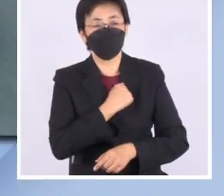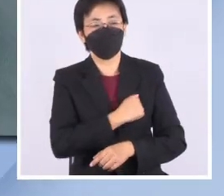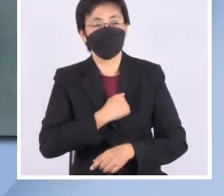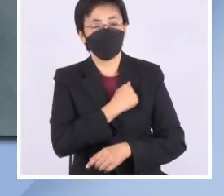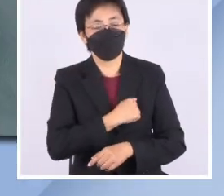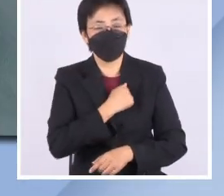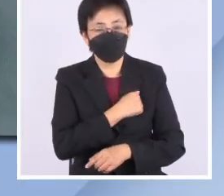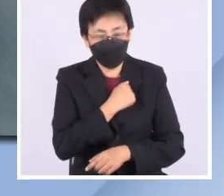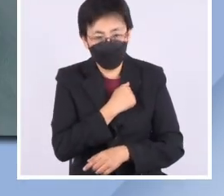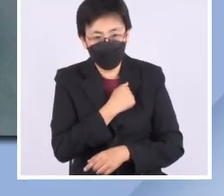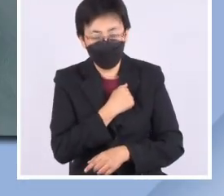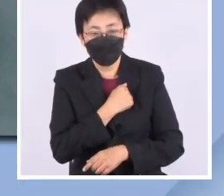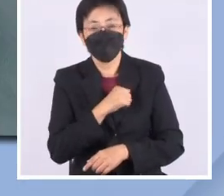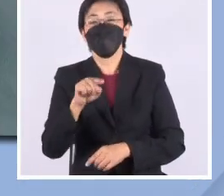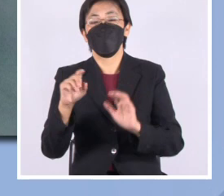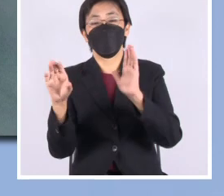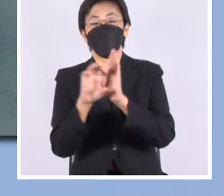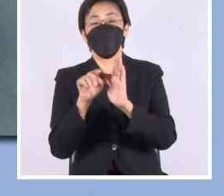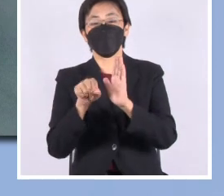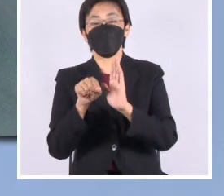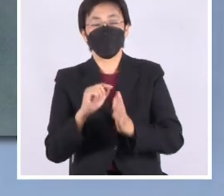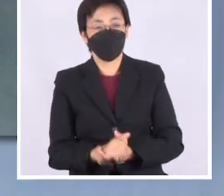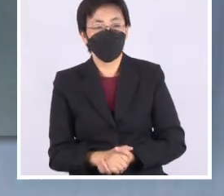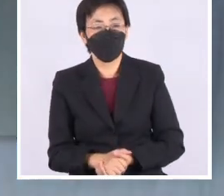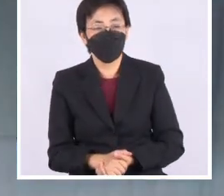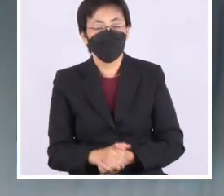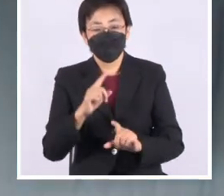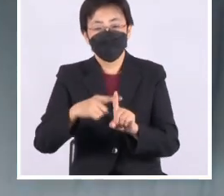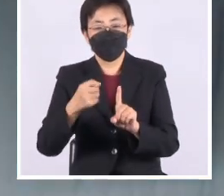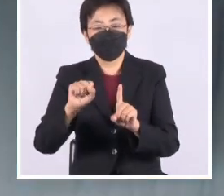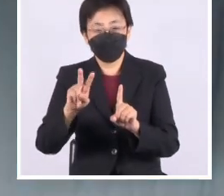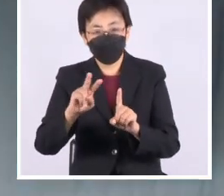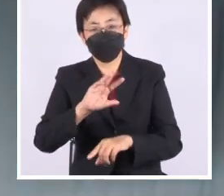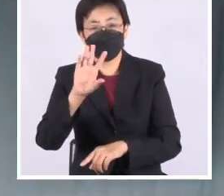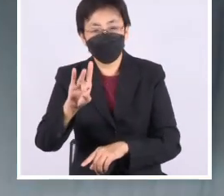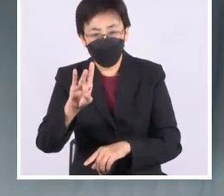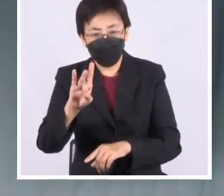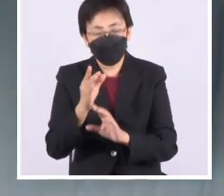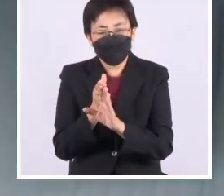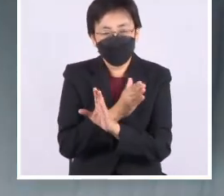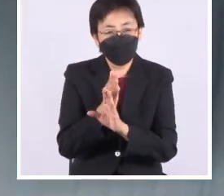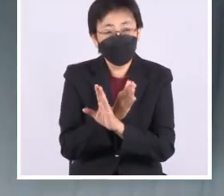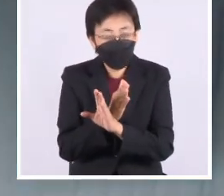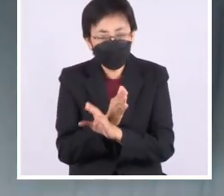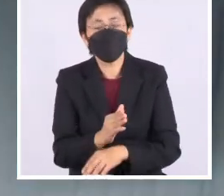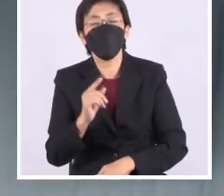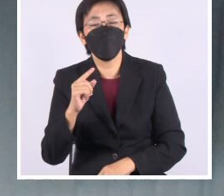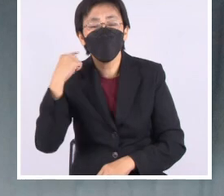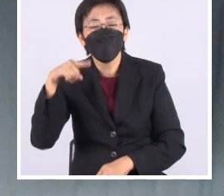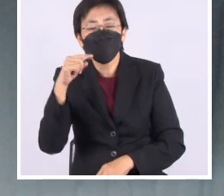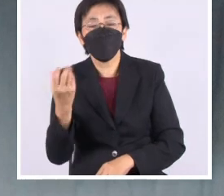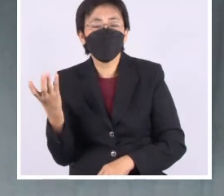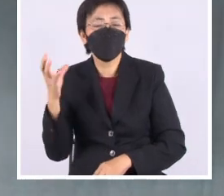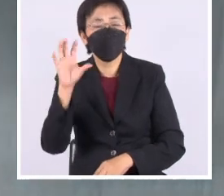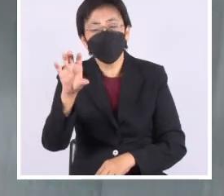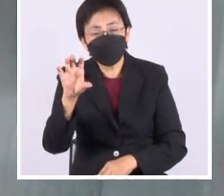ไปเจอนี่พี่แป๊ะพี่เจม ภาพนี้นะ 8ธันวาที่ผ่านมาไม่กี่วันเนี่ยน้องเต้ยโพสต์อยู่นะคะบอกขน